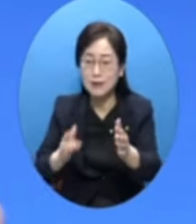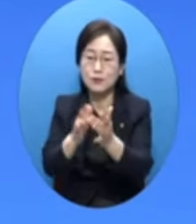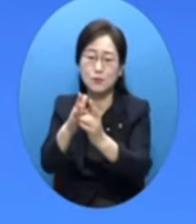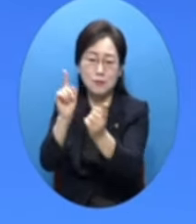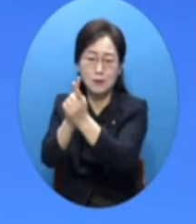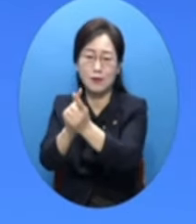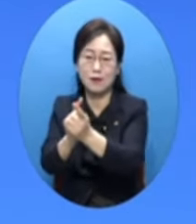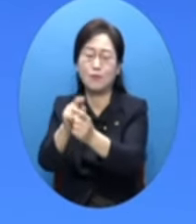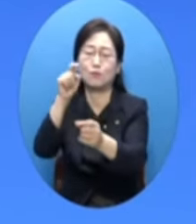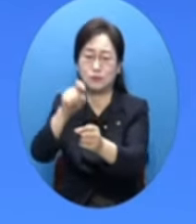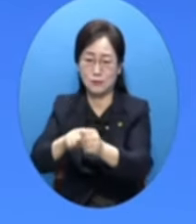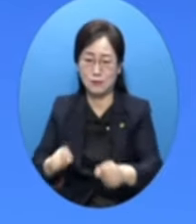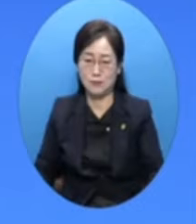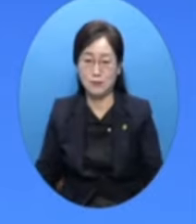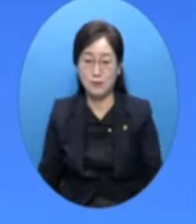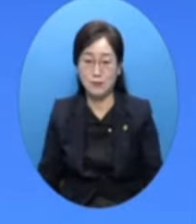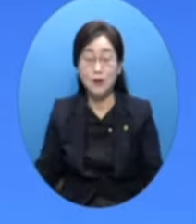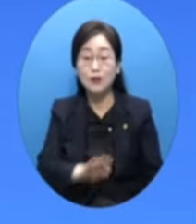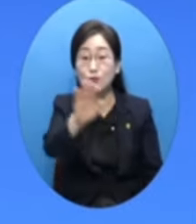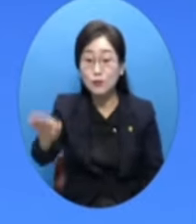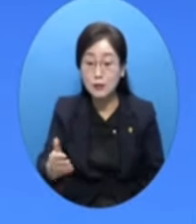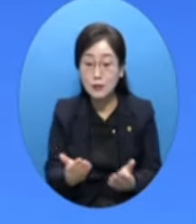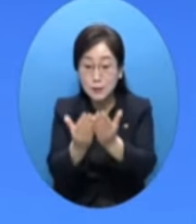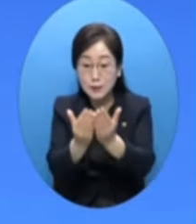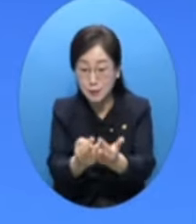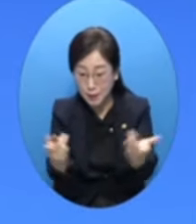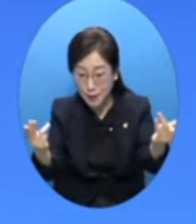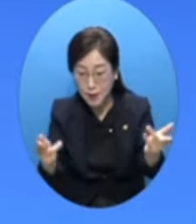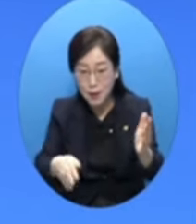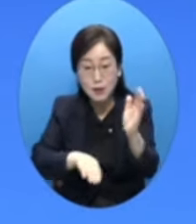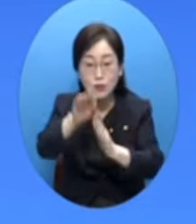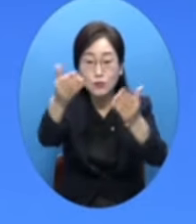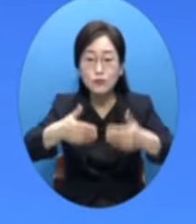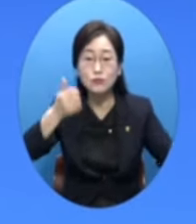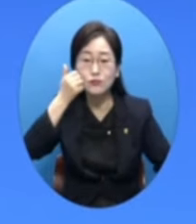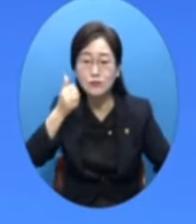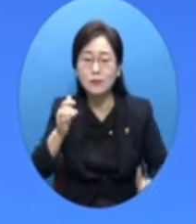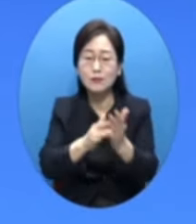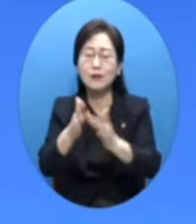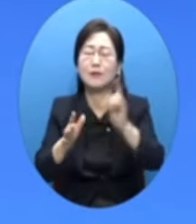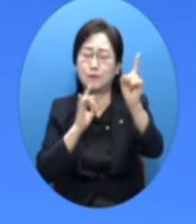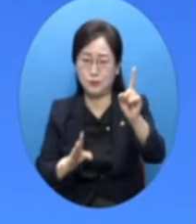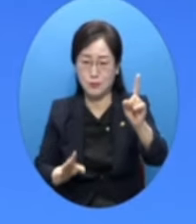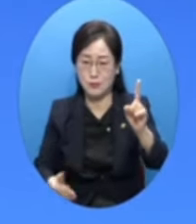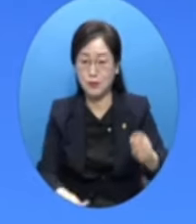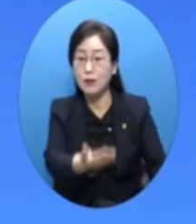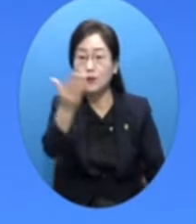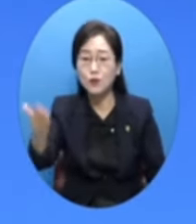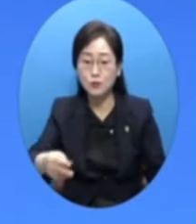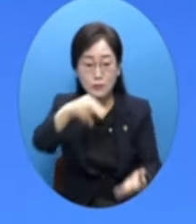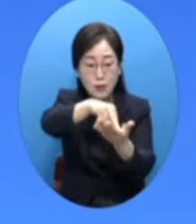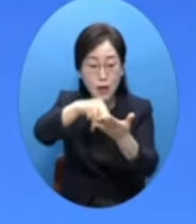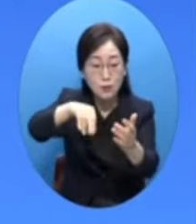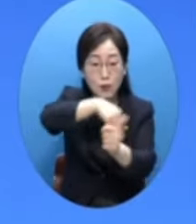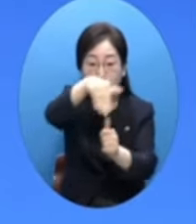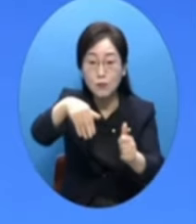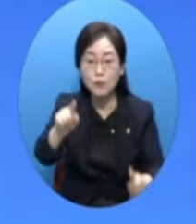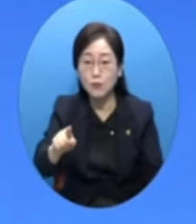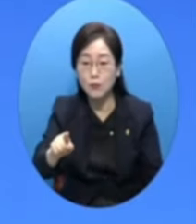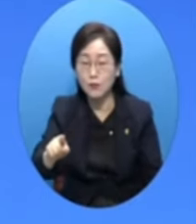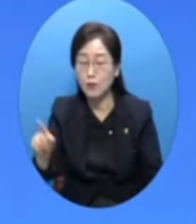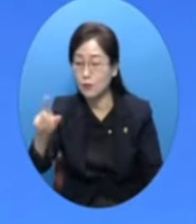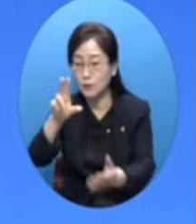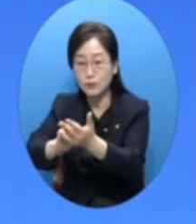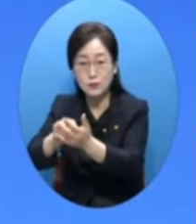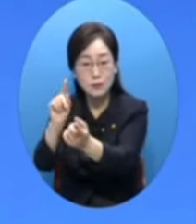것입니다. 우리의 빈배를 채우실 분은 예수님 한 분밖에 없습니다. 여러분이 어떤 상황에 처했든지 간에 어떤